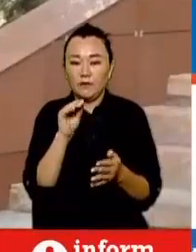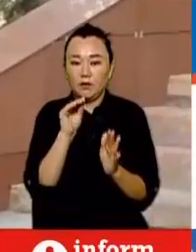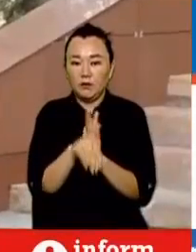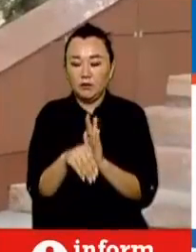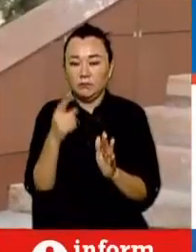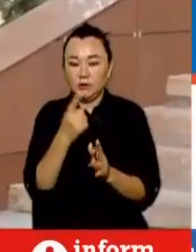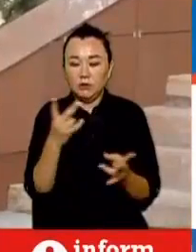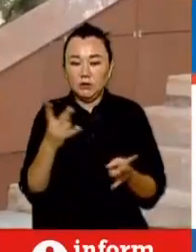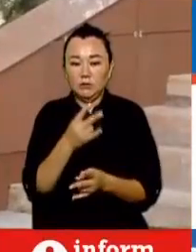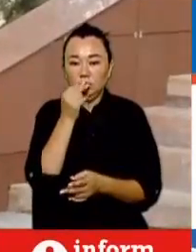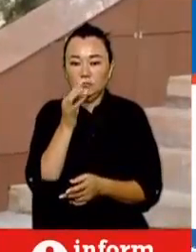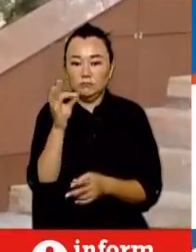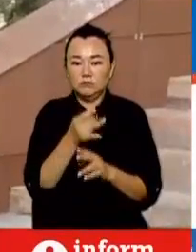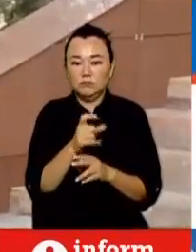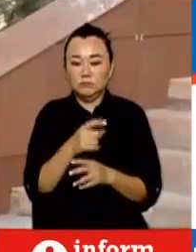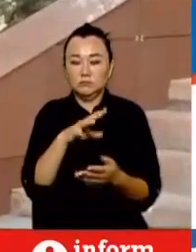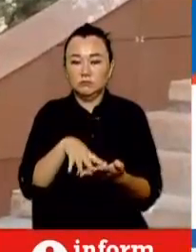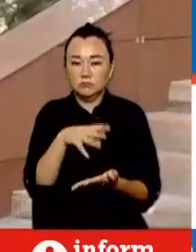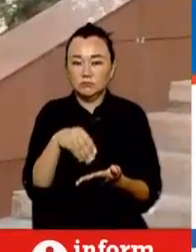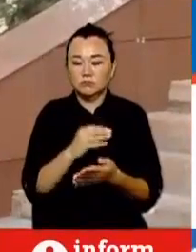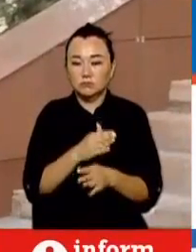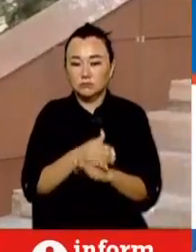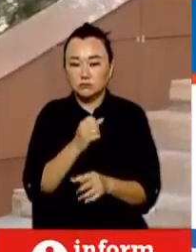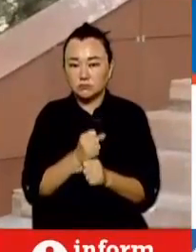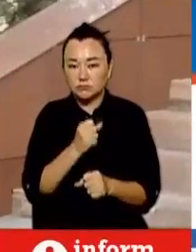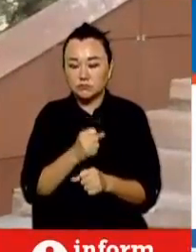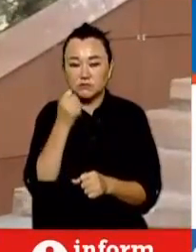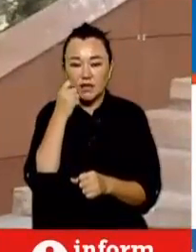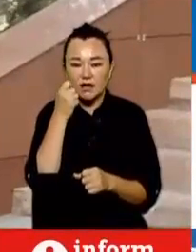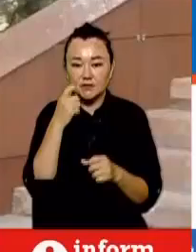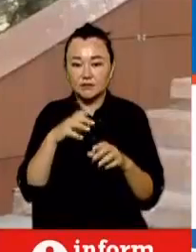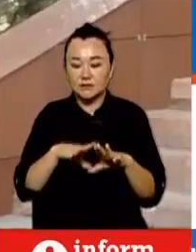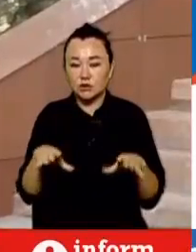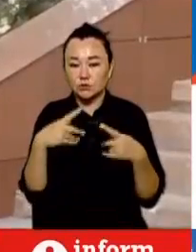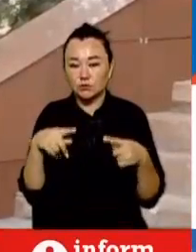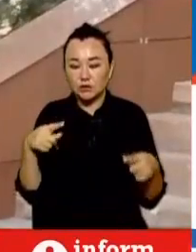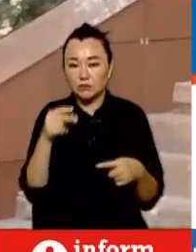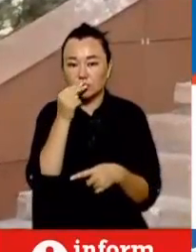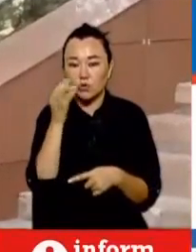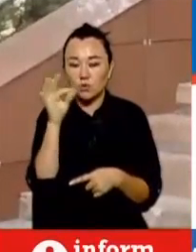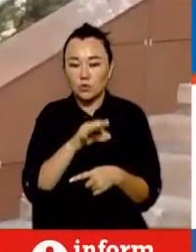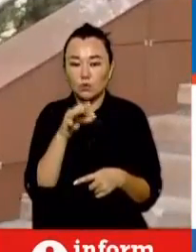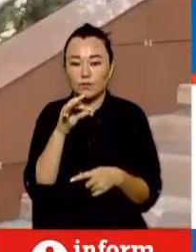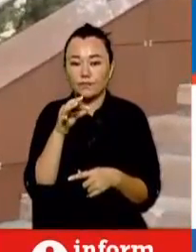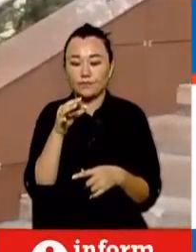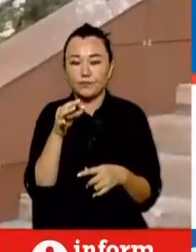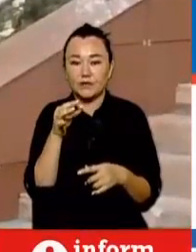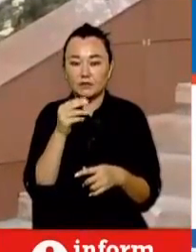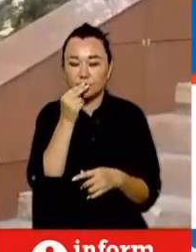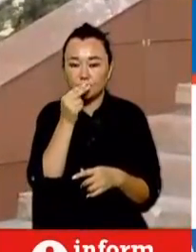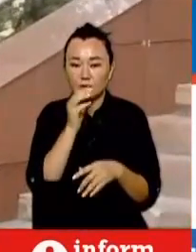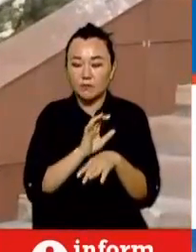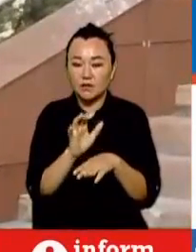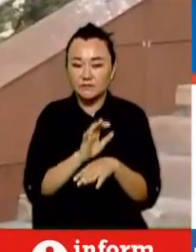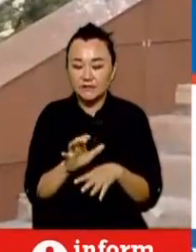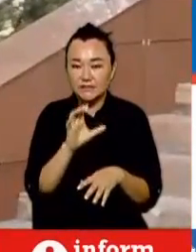первой необходимости. Это хлебобулочные изделия, яйца и другие продукты питания. Непосредственно с